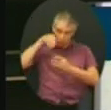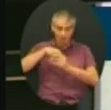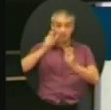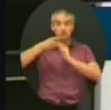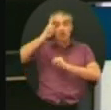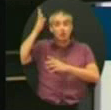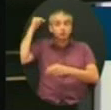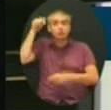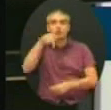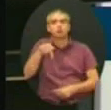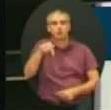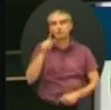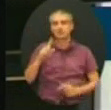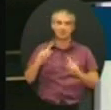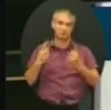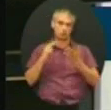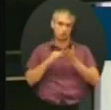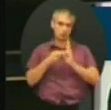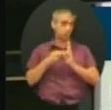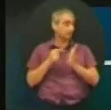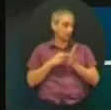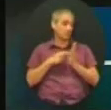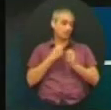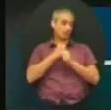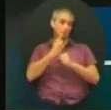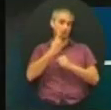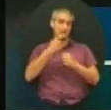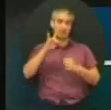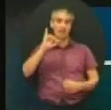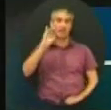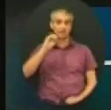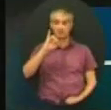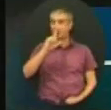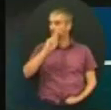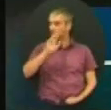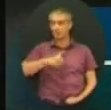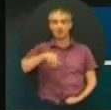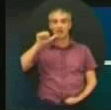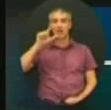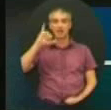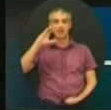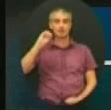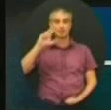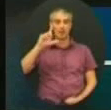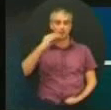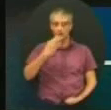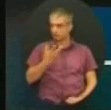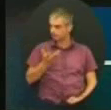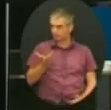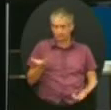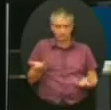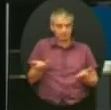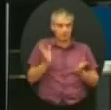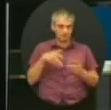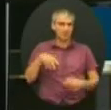הליכוד שהיו שם. שזה אירוע. לכם דווקא היה נציג אחד, חיים ילין. היו שני נציגים, גם אלי מלכה. אלי מלכה שהוא לא חבר כנסת. מה זה